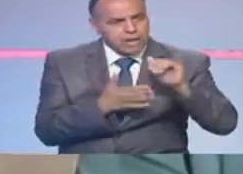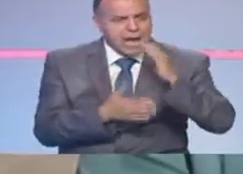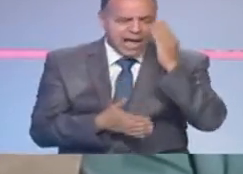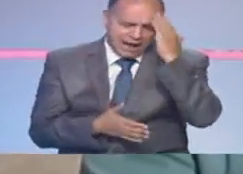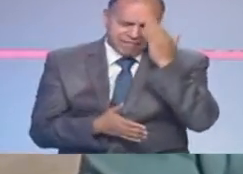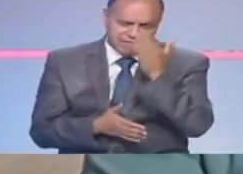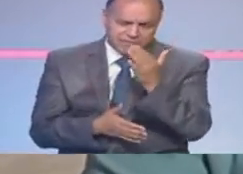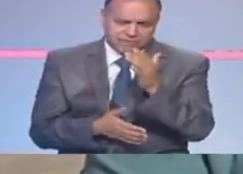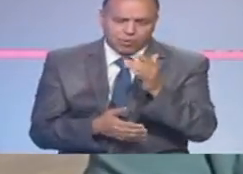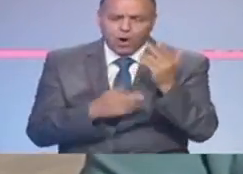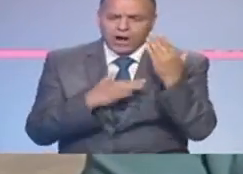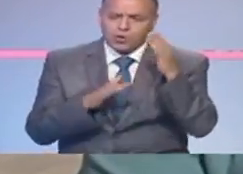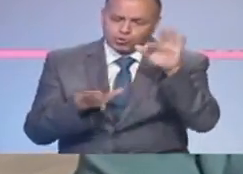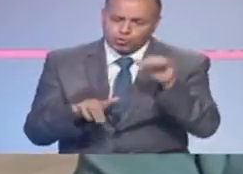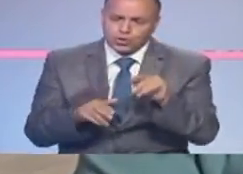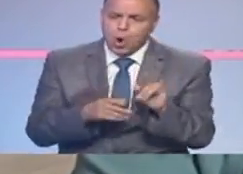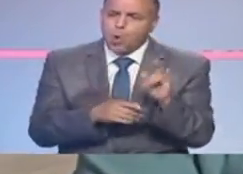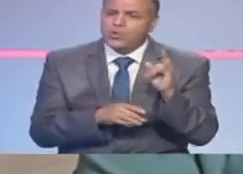الخارجيه